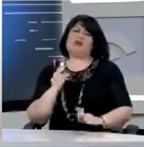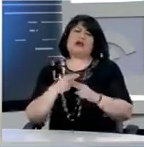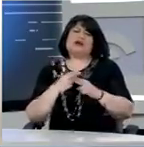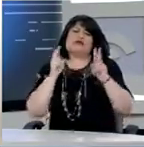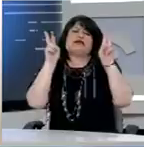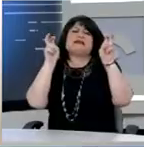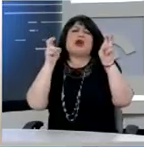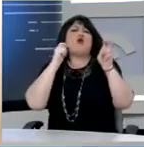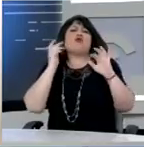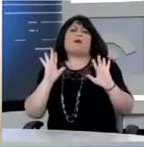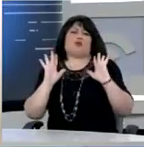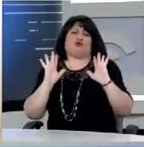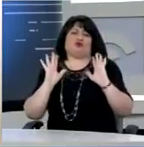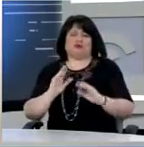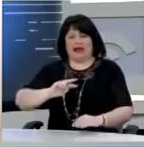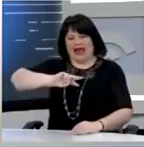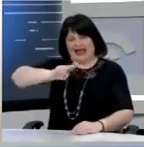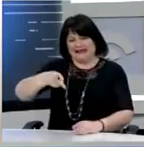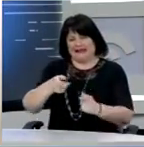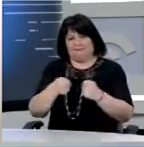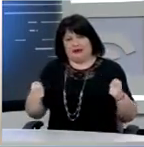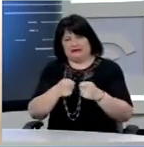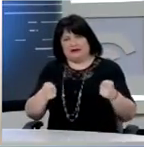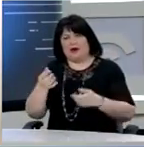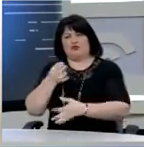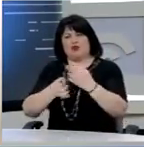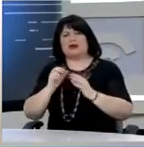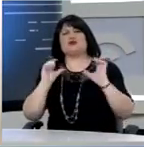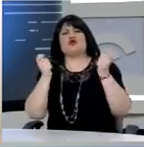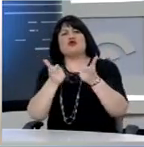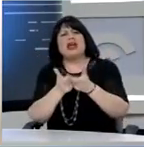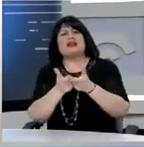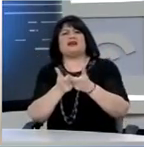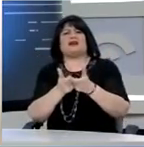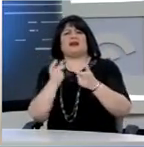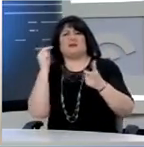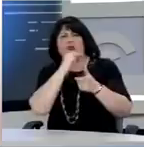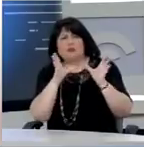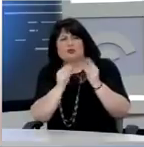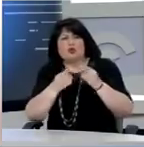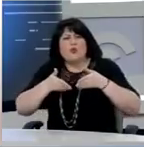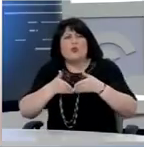σας αντίμετρα όμως, για όσα λέτε για την οικογένεια του Πρωθυπουργού, για τα κότερα